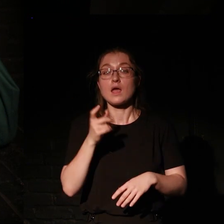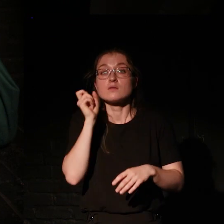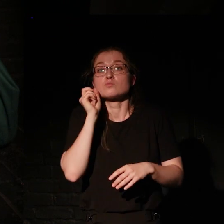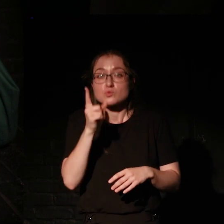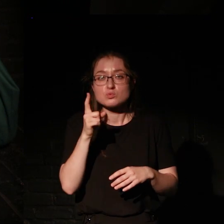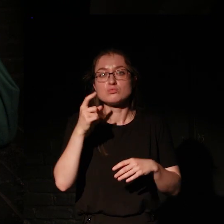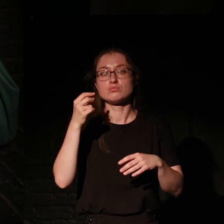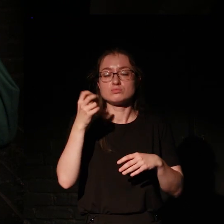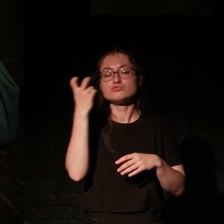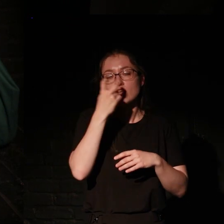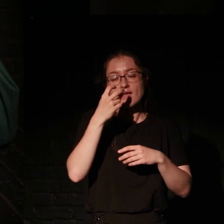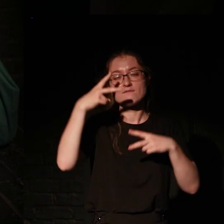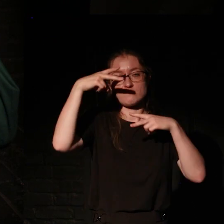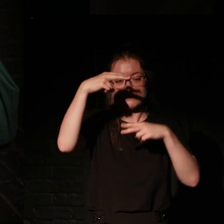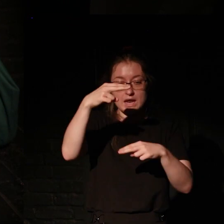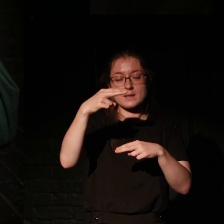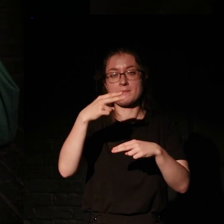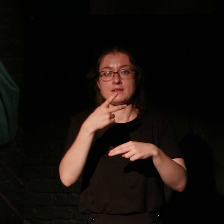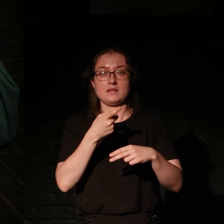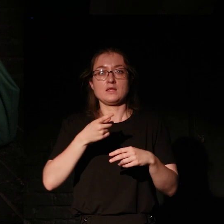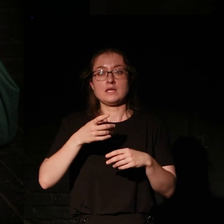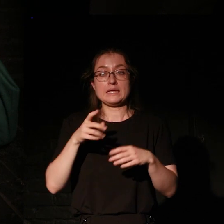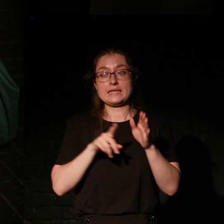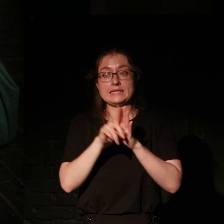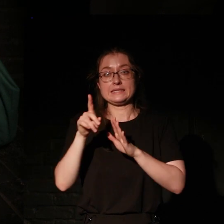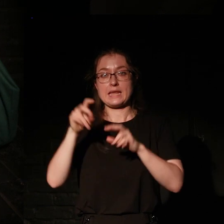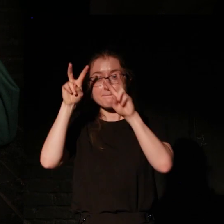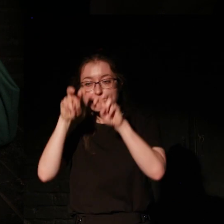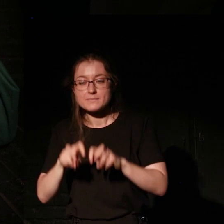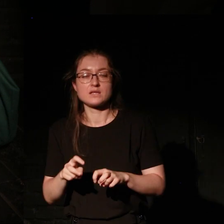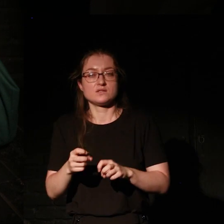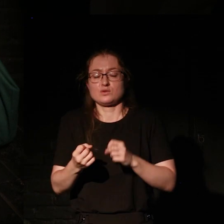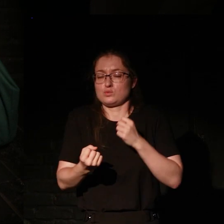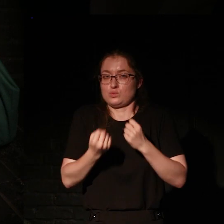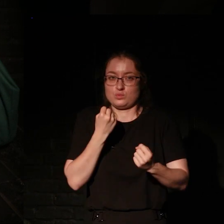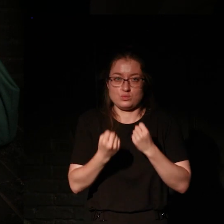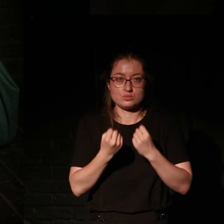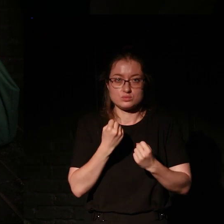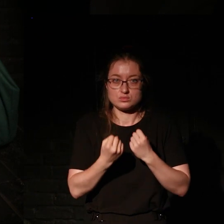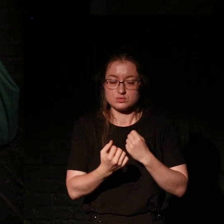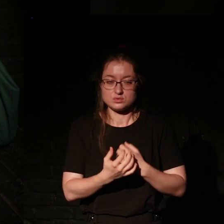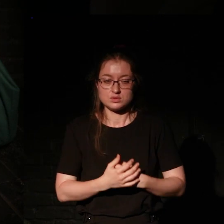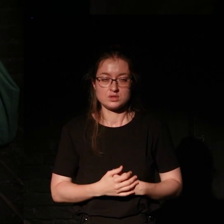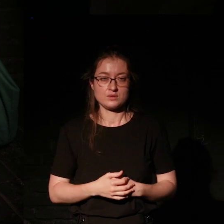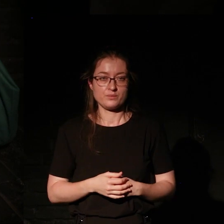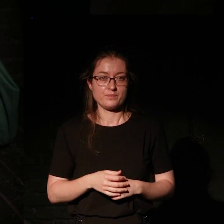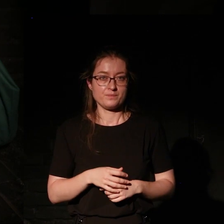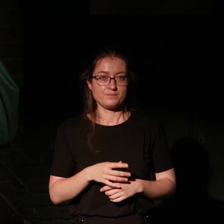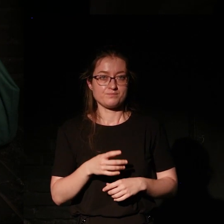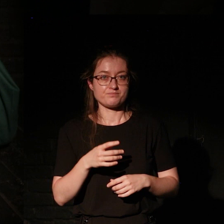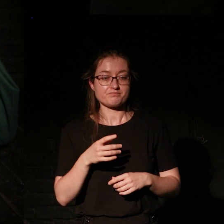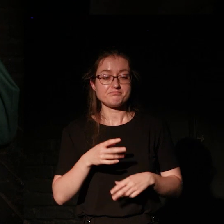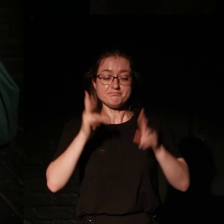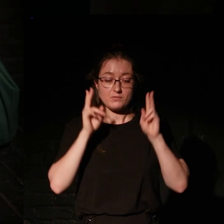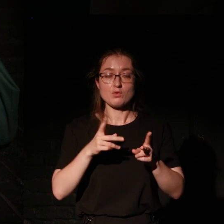który spędza sens powiek biblistą. A mianowicie, w piątym wierszu, bo